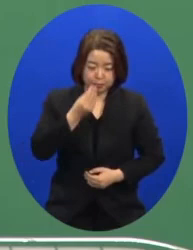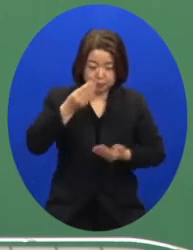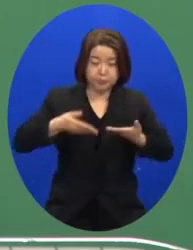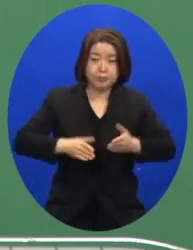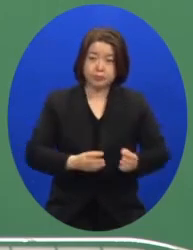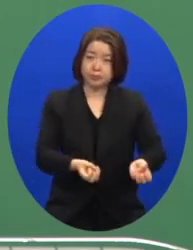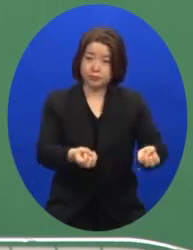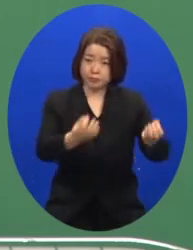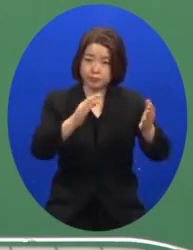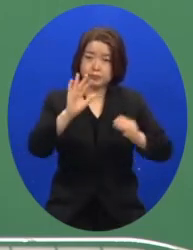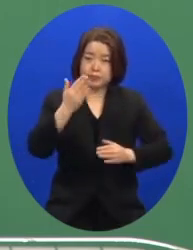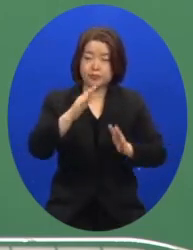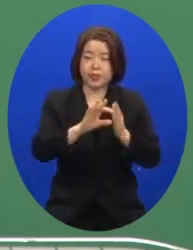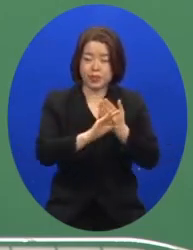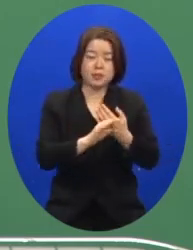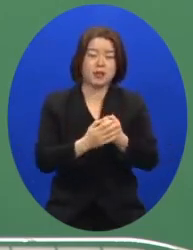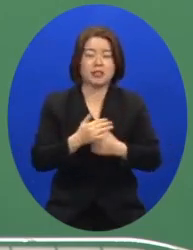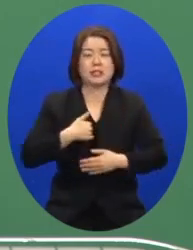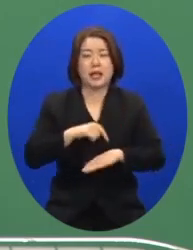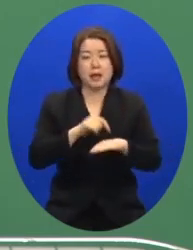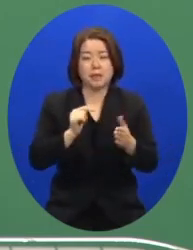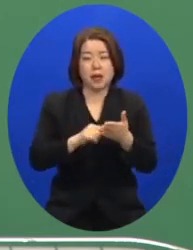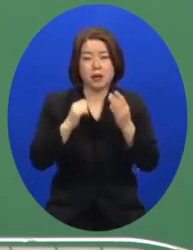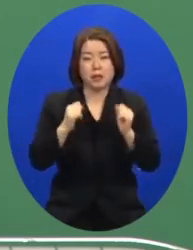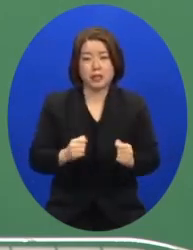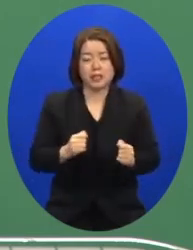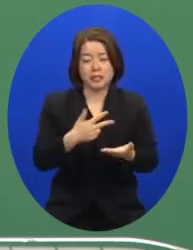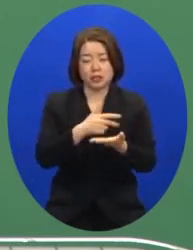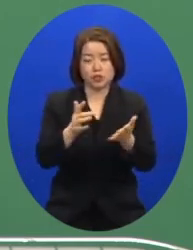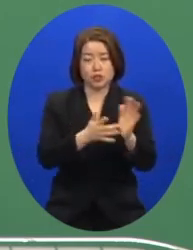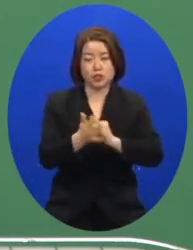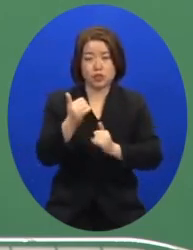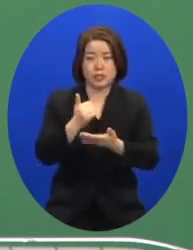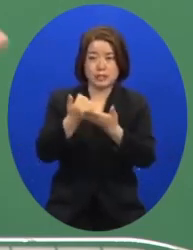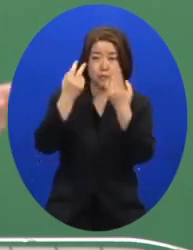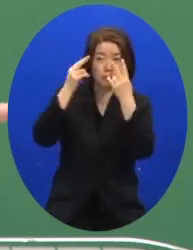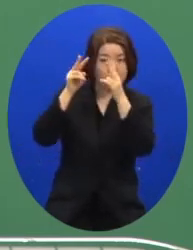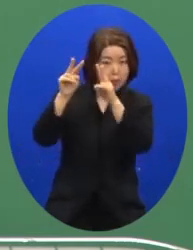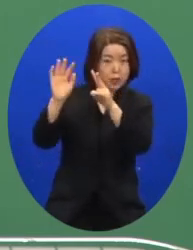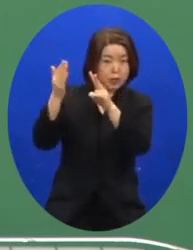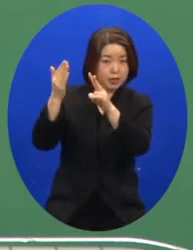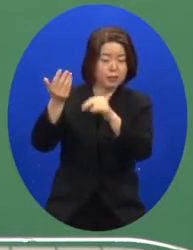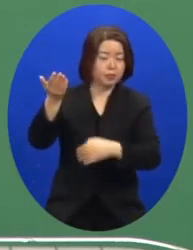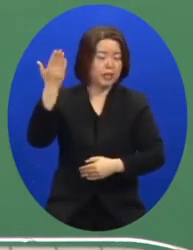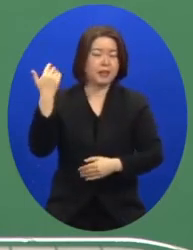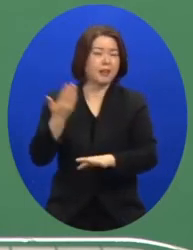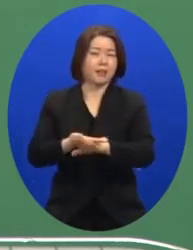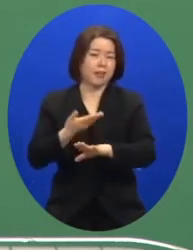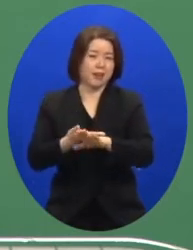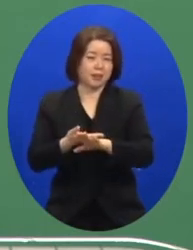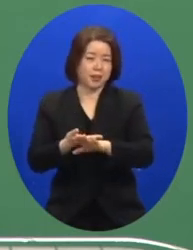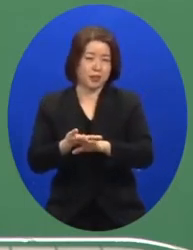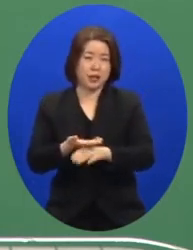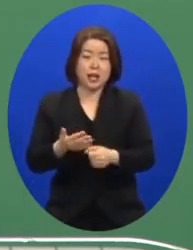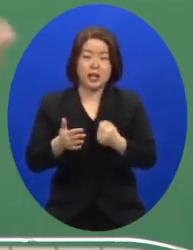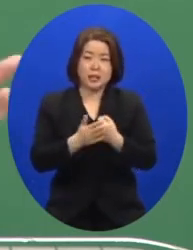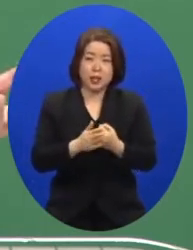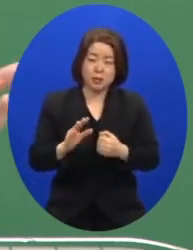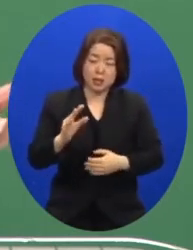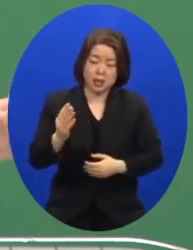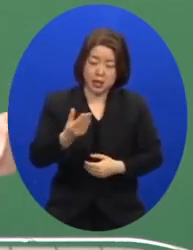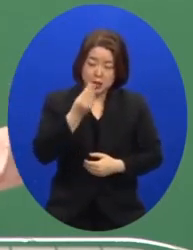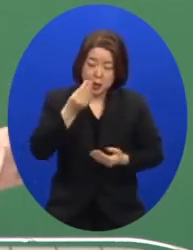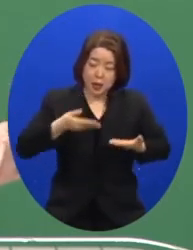제 마음에 계시는 주 예수님을 바라보게 됩니다 전에는 그렇지 않았어요 그래서 성탄절에